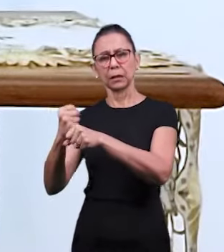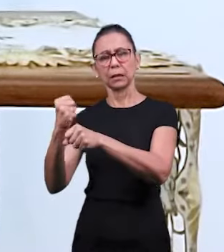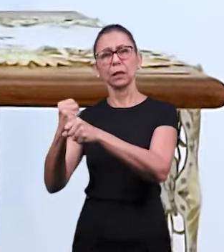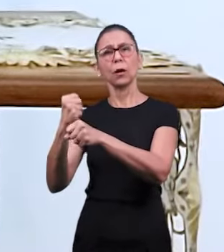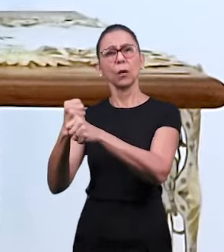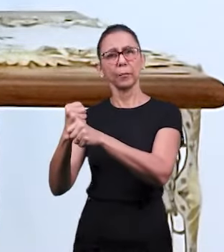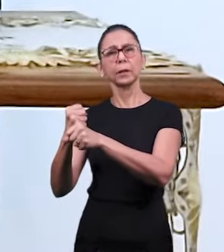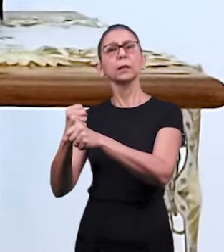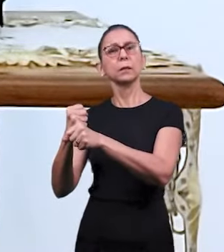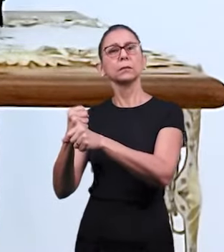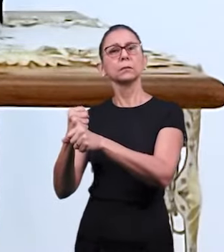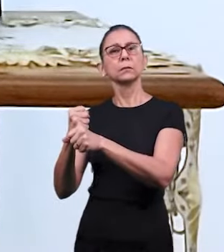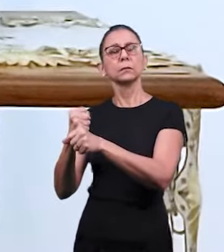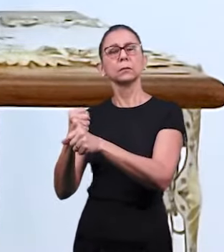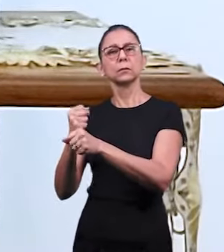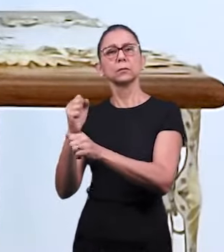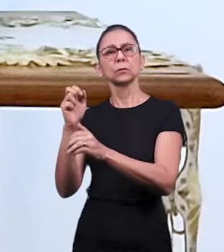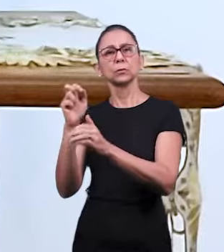Даже в своих